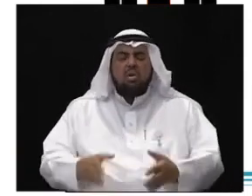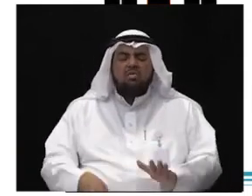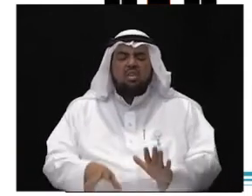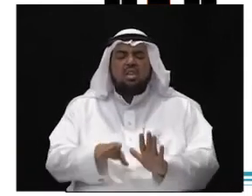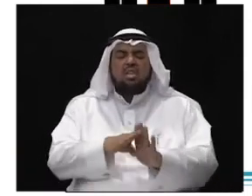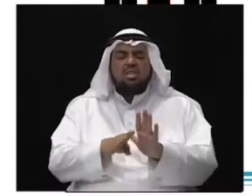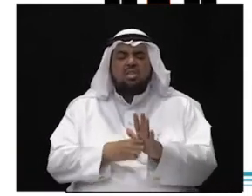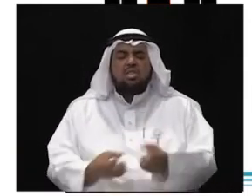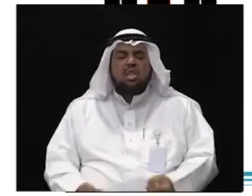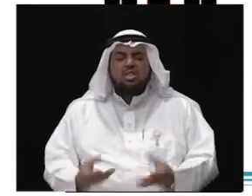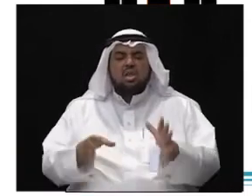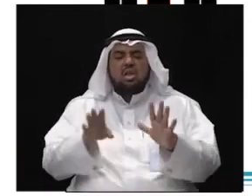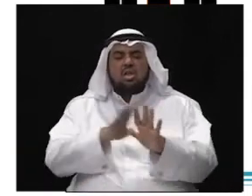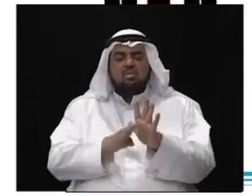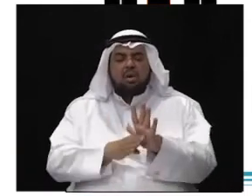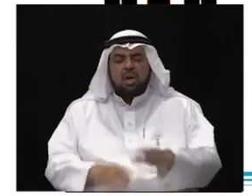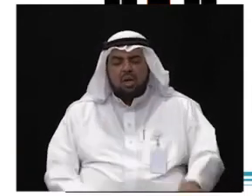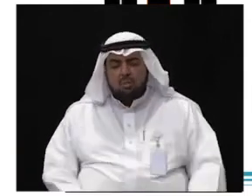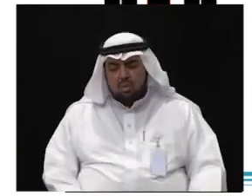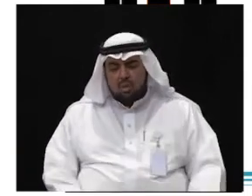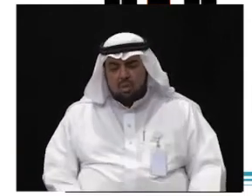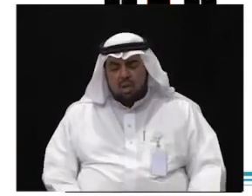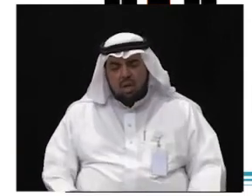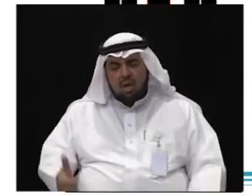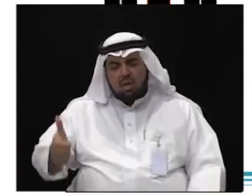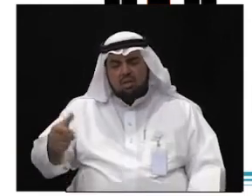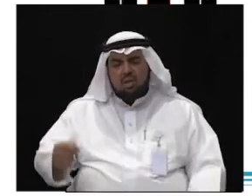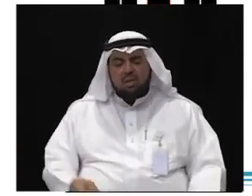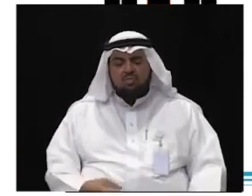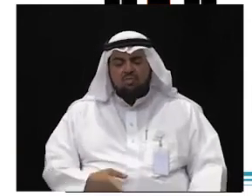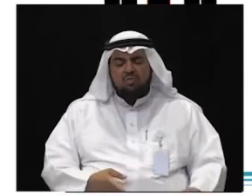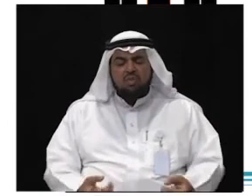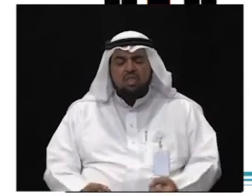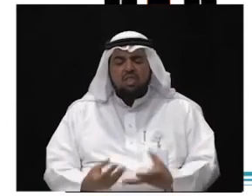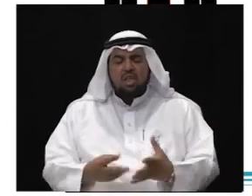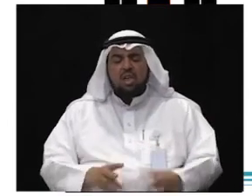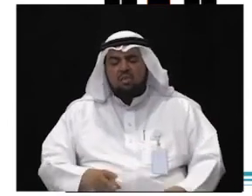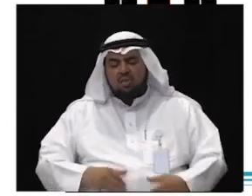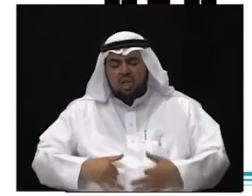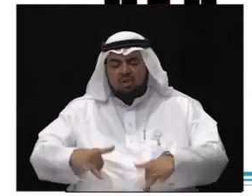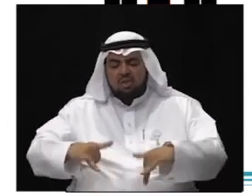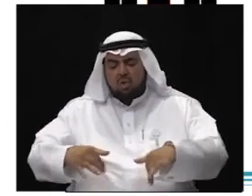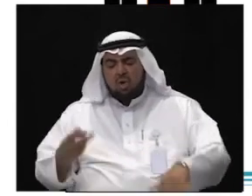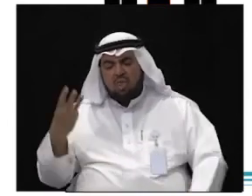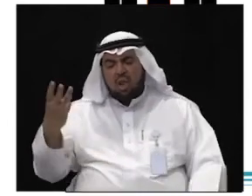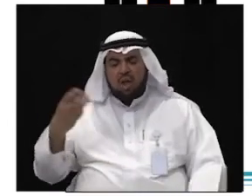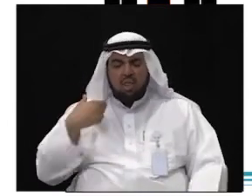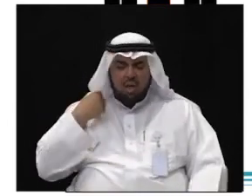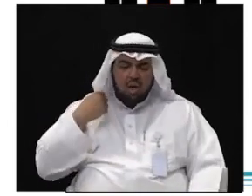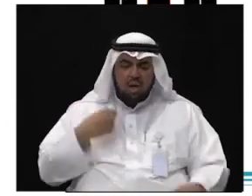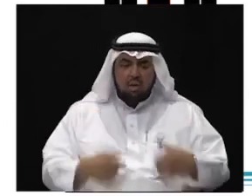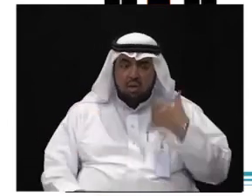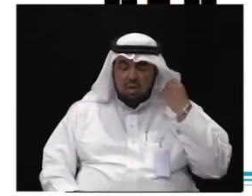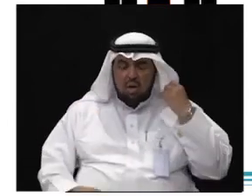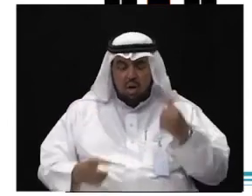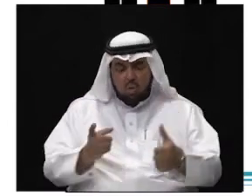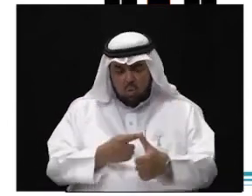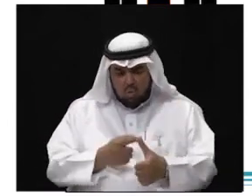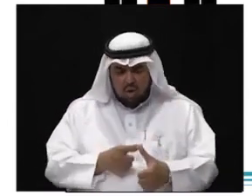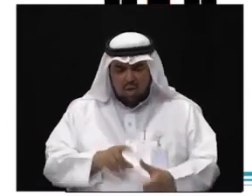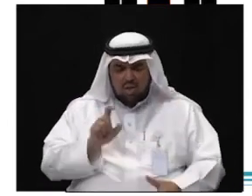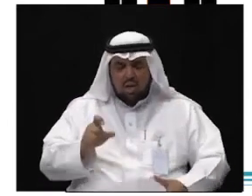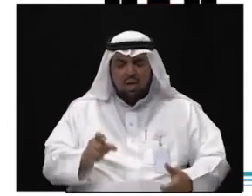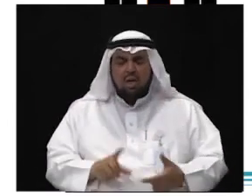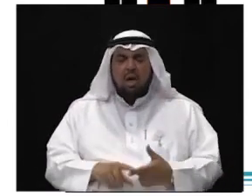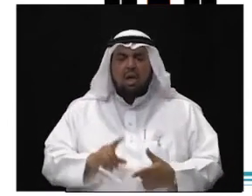لرؤيته؟ أحسنتم، هناك ثلاث طرق لتشغيل هذا التطبيق. الأول عن طريق أمر رن في القائمة